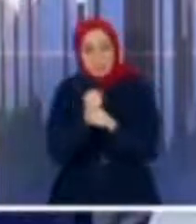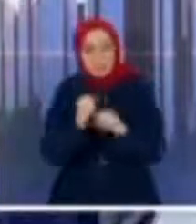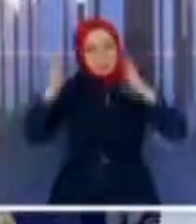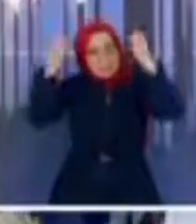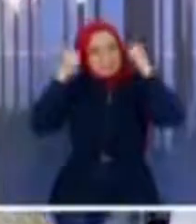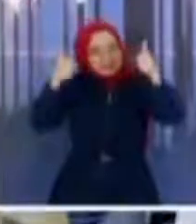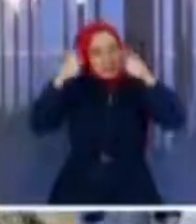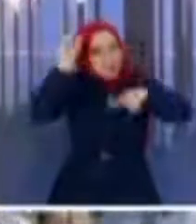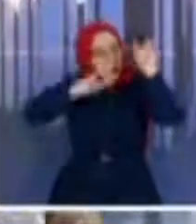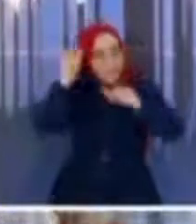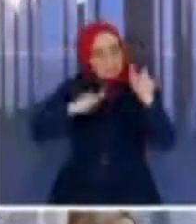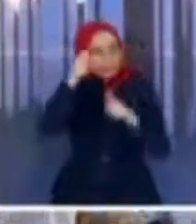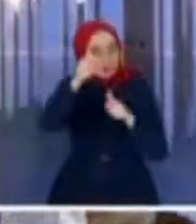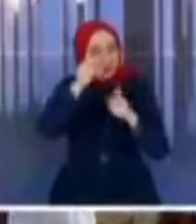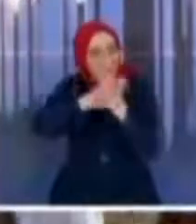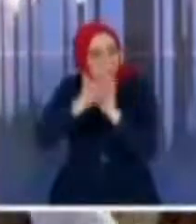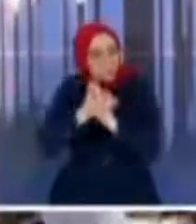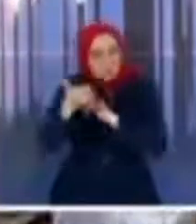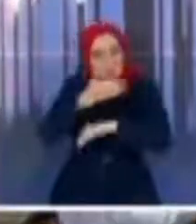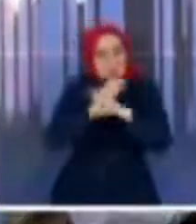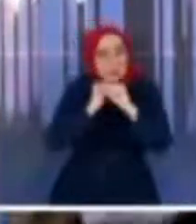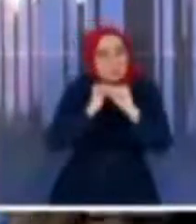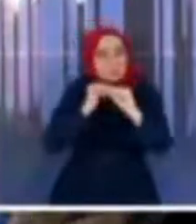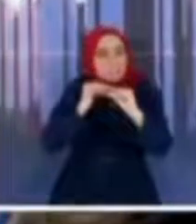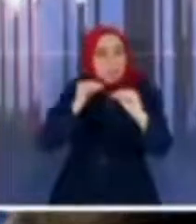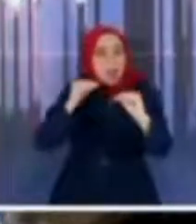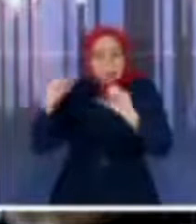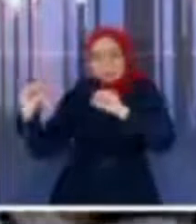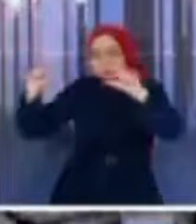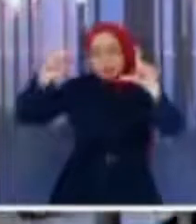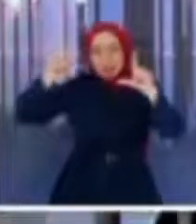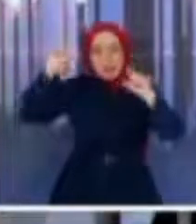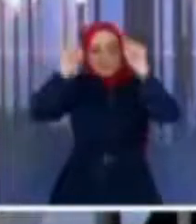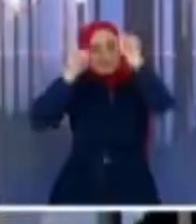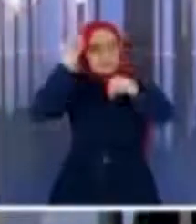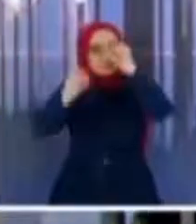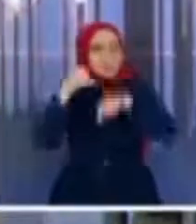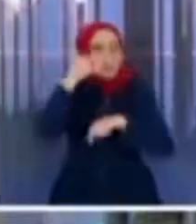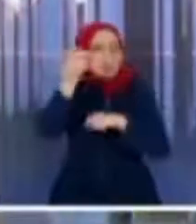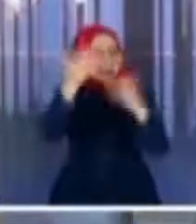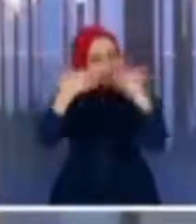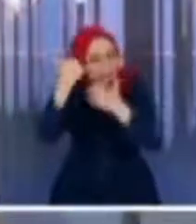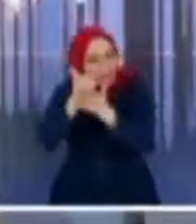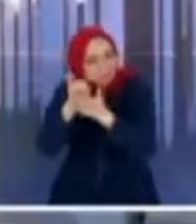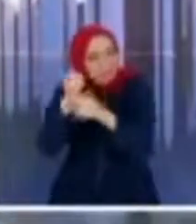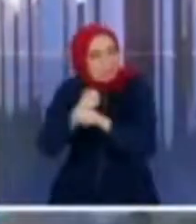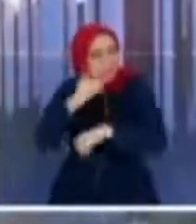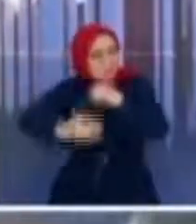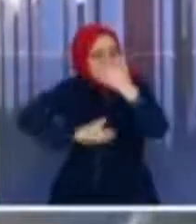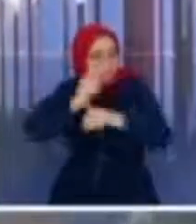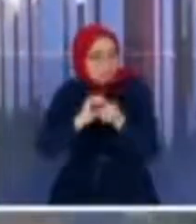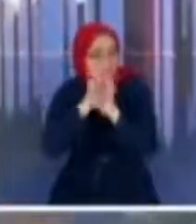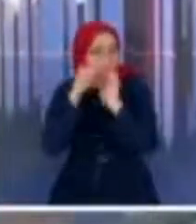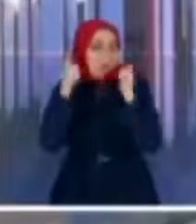انتوما زاده وصلت لبرشا حاجات باهين منال وعلى الدين. شفنا كيفاش بدينا